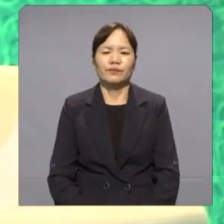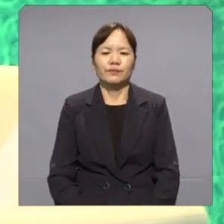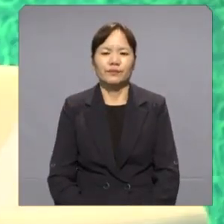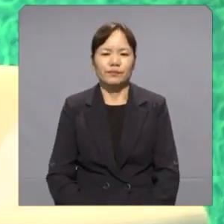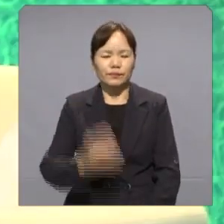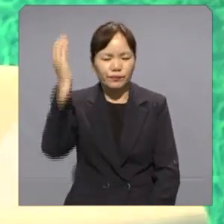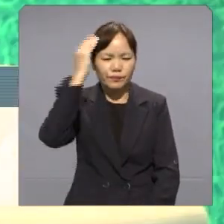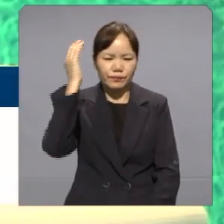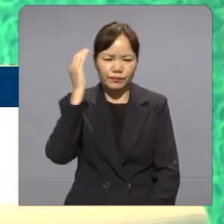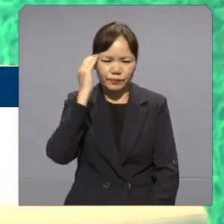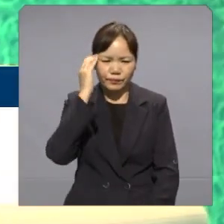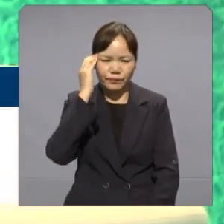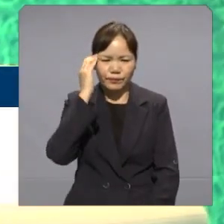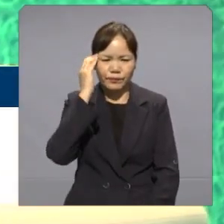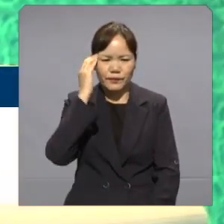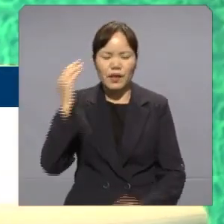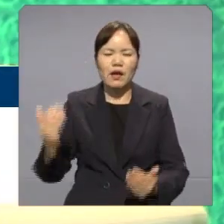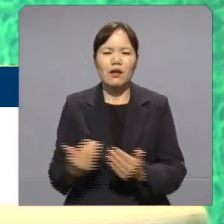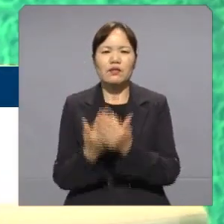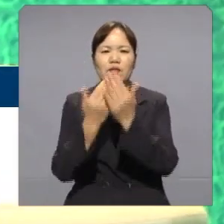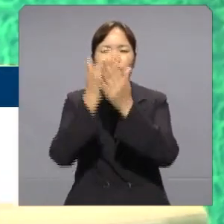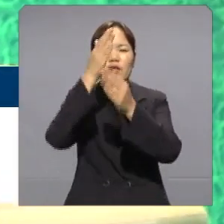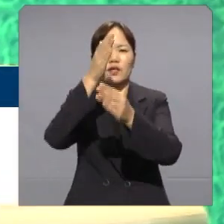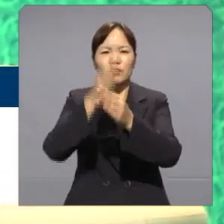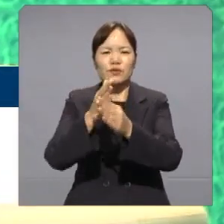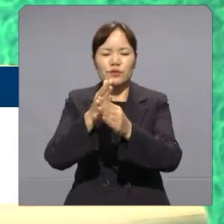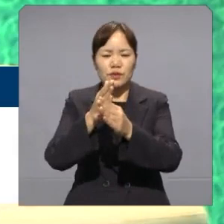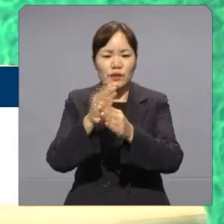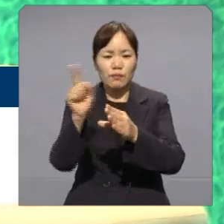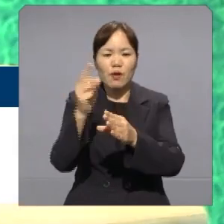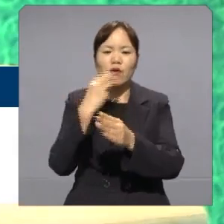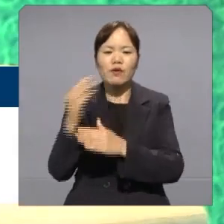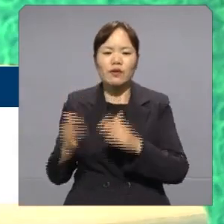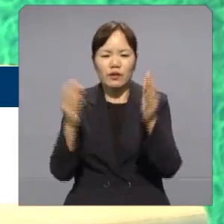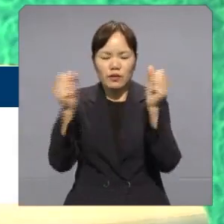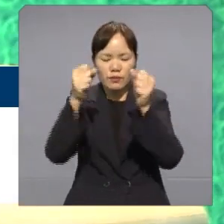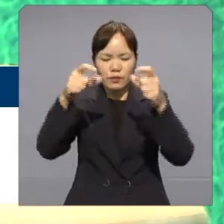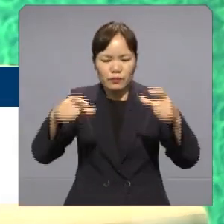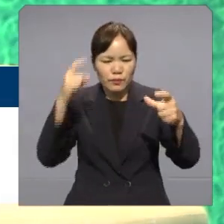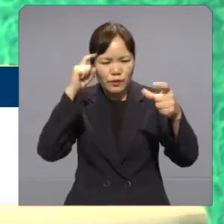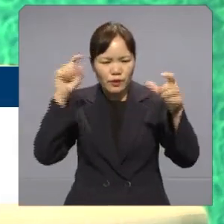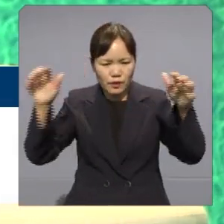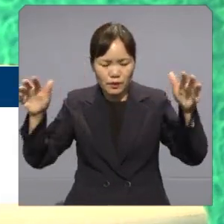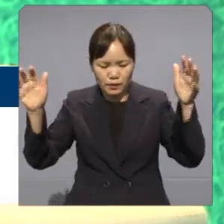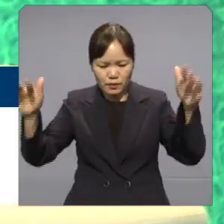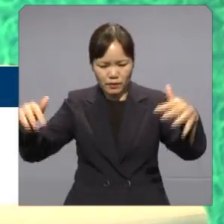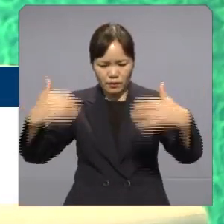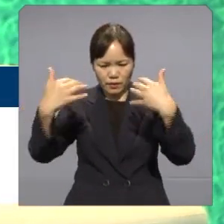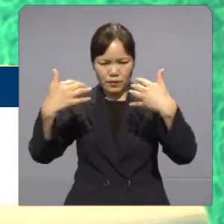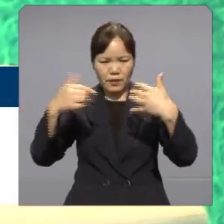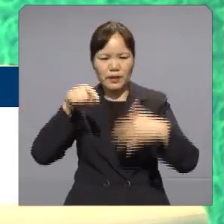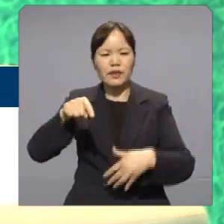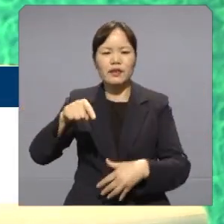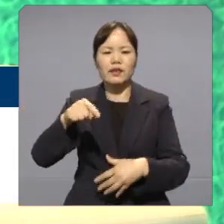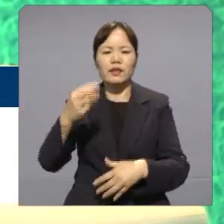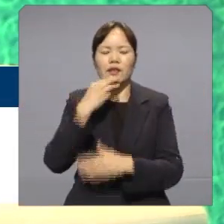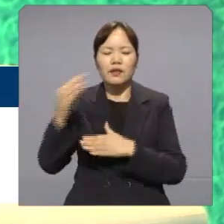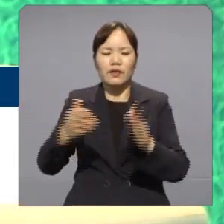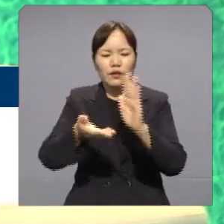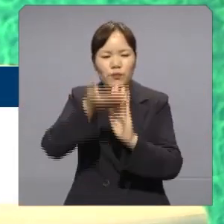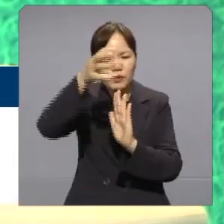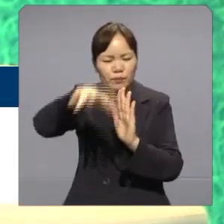대한민국 성장의 허브로 경기북부를 주목하고 있습니다이 경기북부를